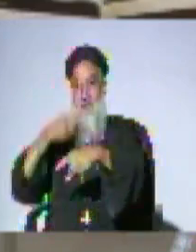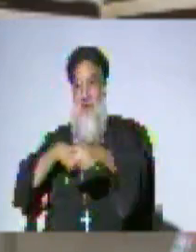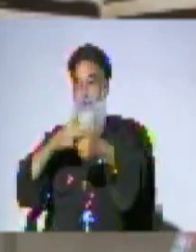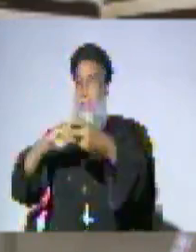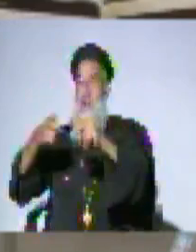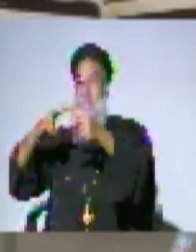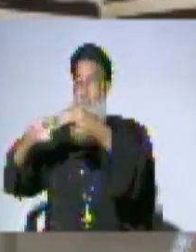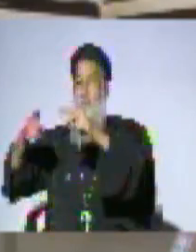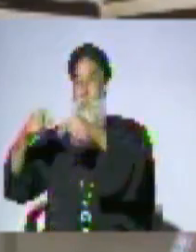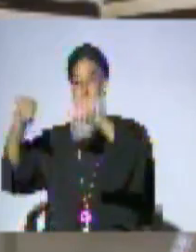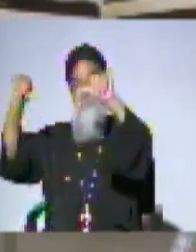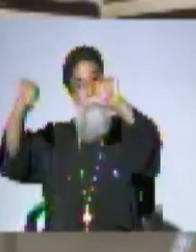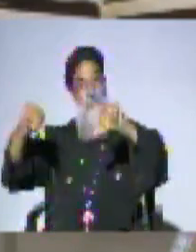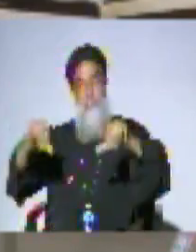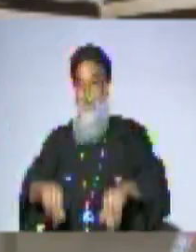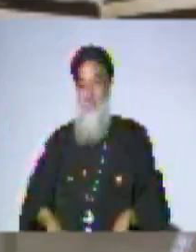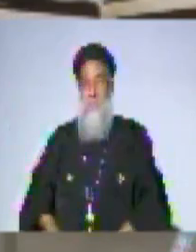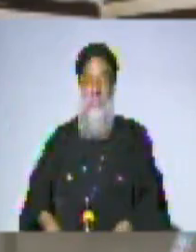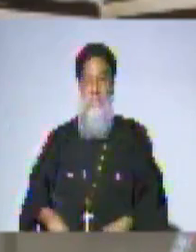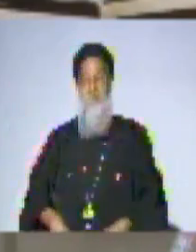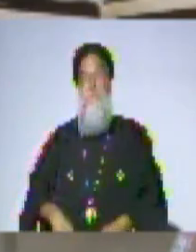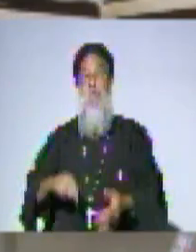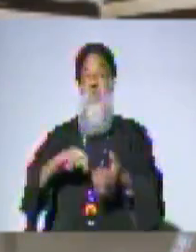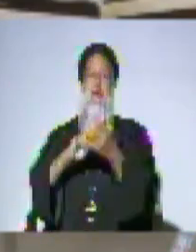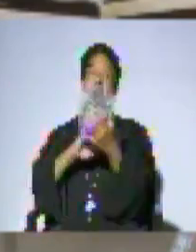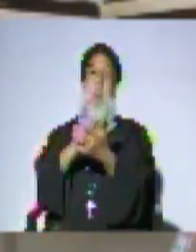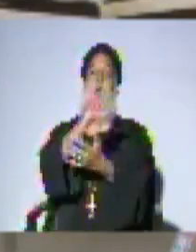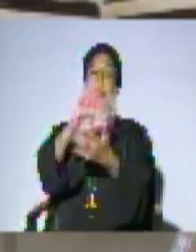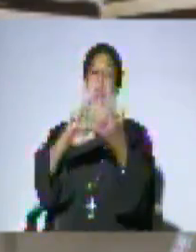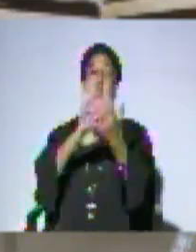الإنسان هو ده اللي بيعمل المشكلة.